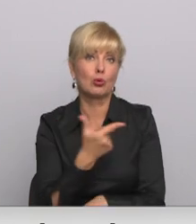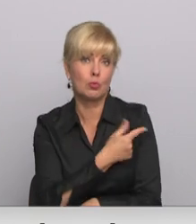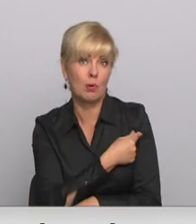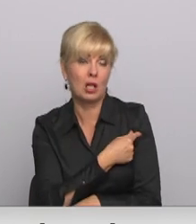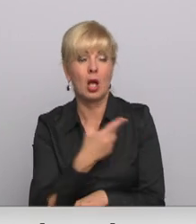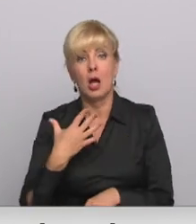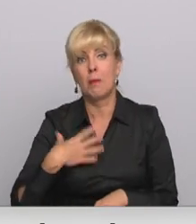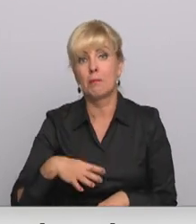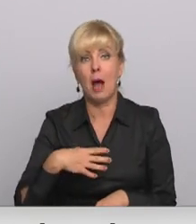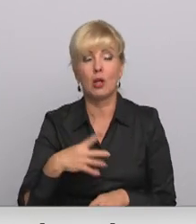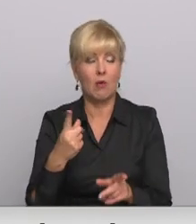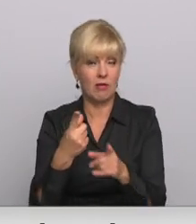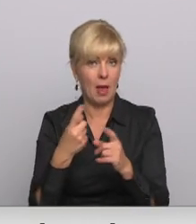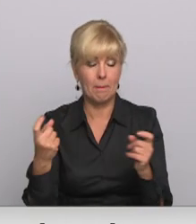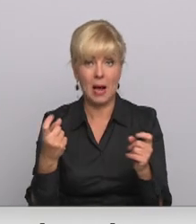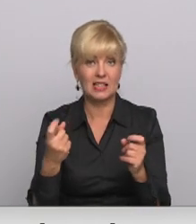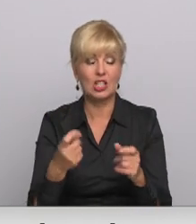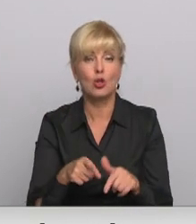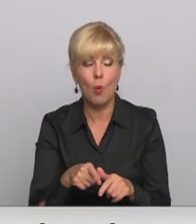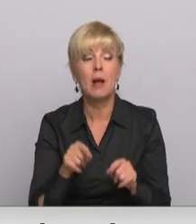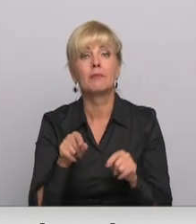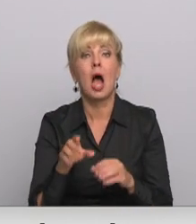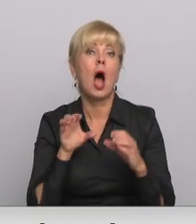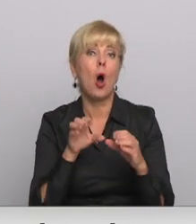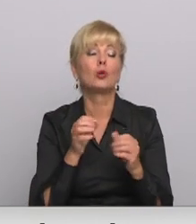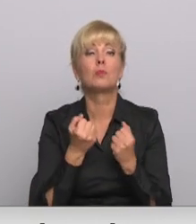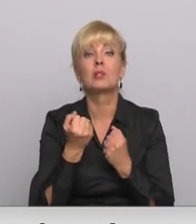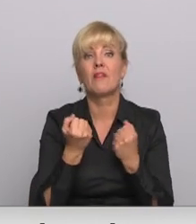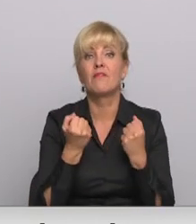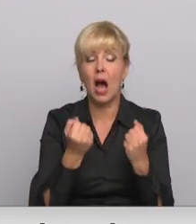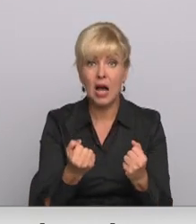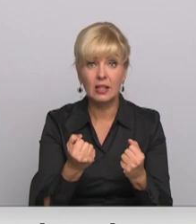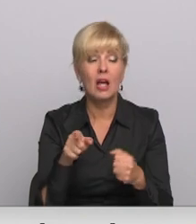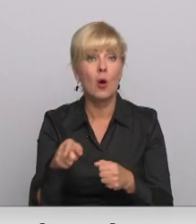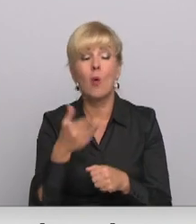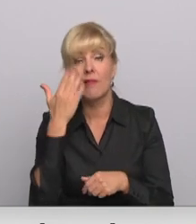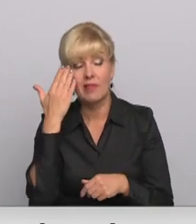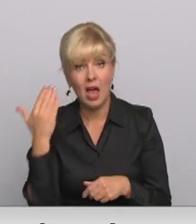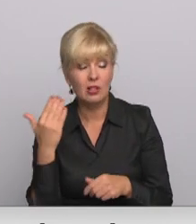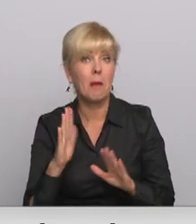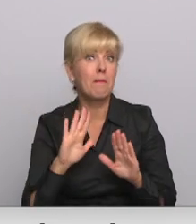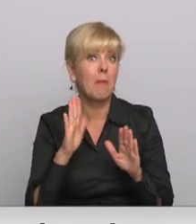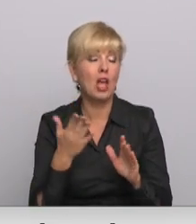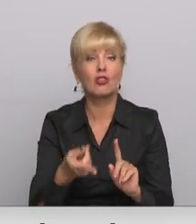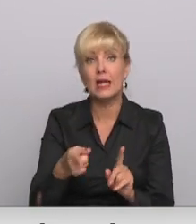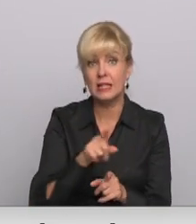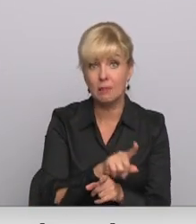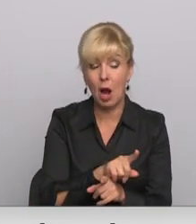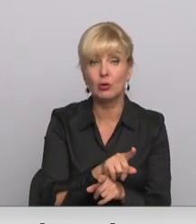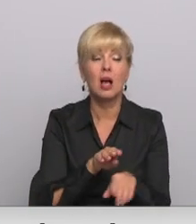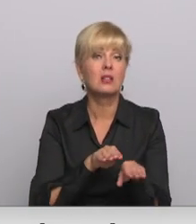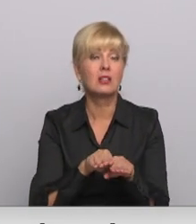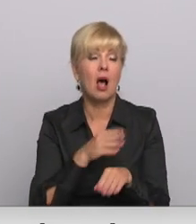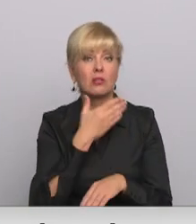Kāpēc nepaziņo? Kāda autobusa vadītājs stāsta, ka to, kuri nezinājuši par pēkšņām izmaiņām,